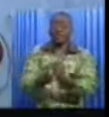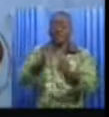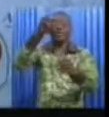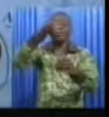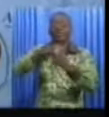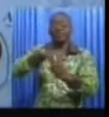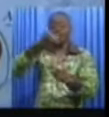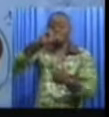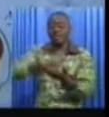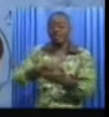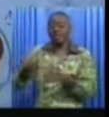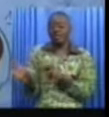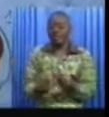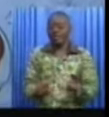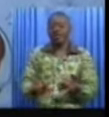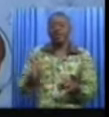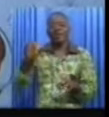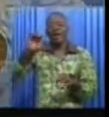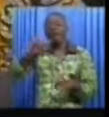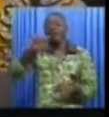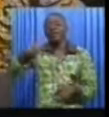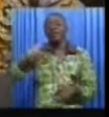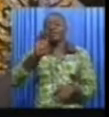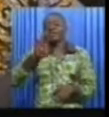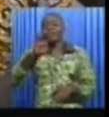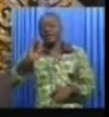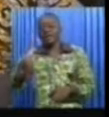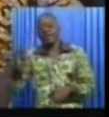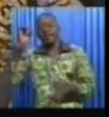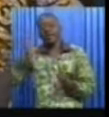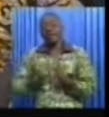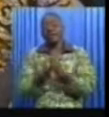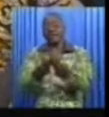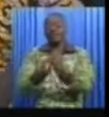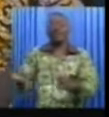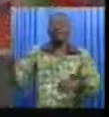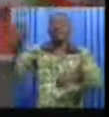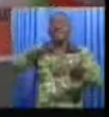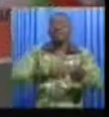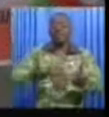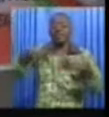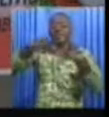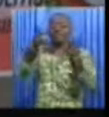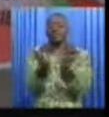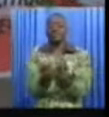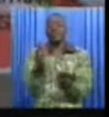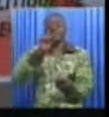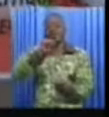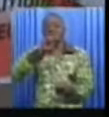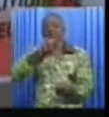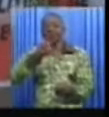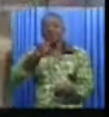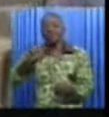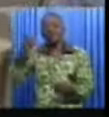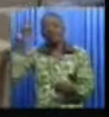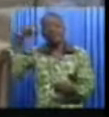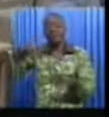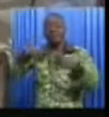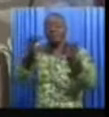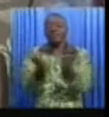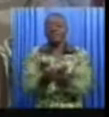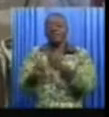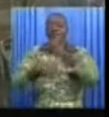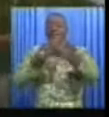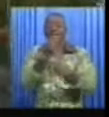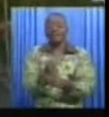ce qu'ils font. L'AJBF s'engage également à accompagner le processus de la mise en place du Sénat. De la place des Nations, les militants de l'association